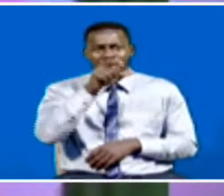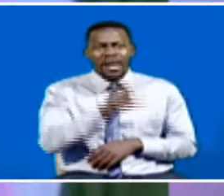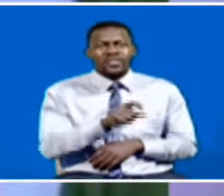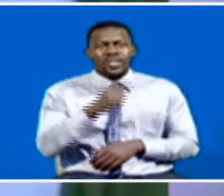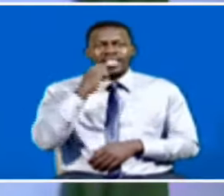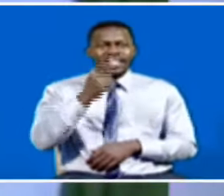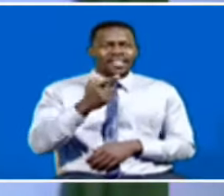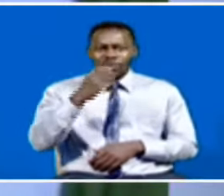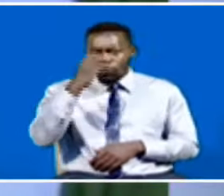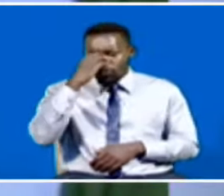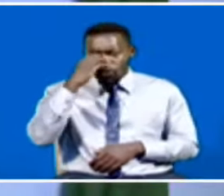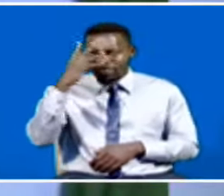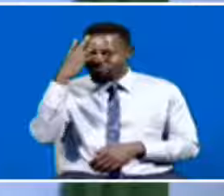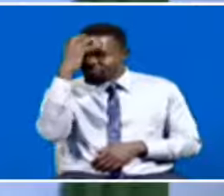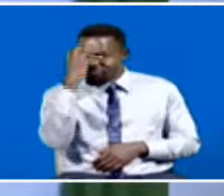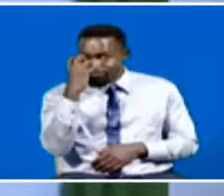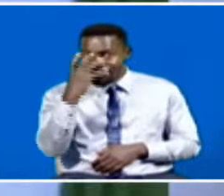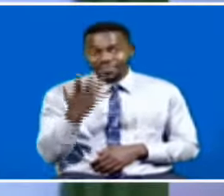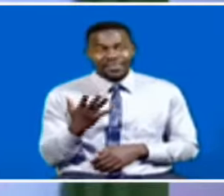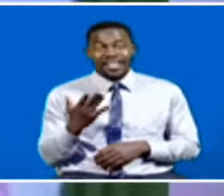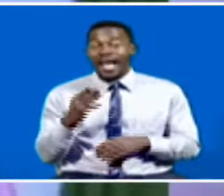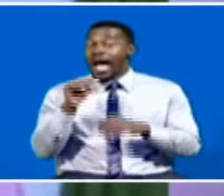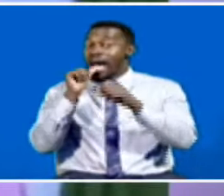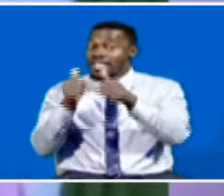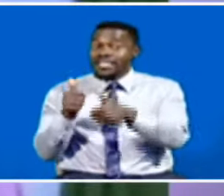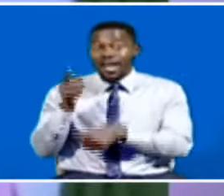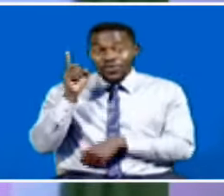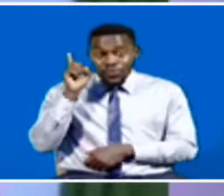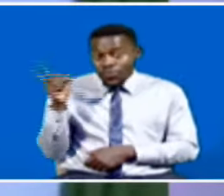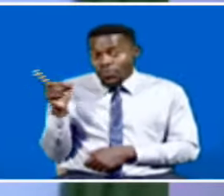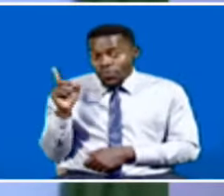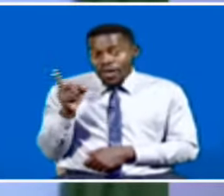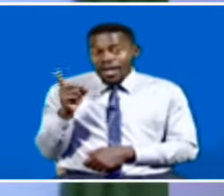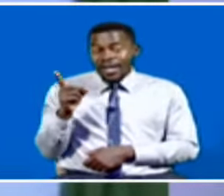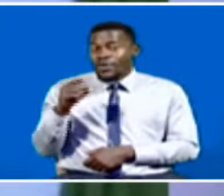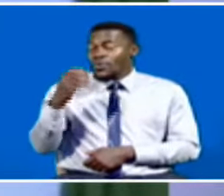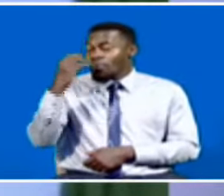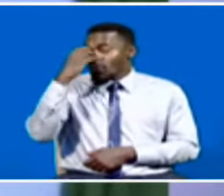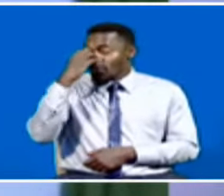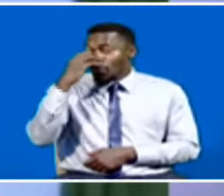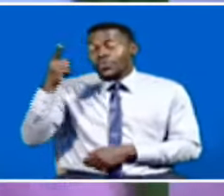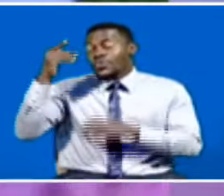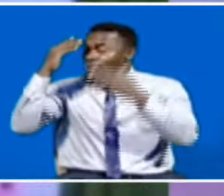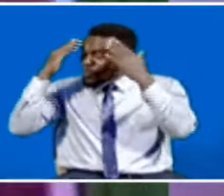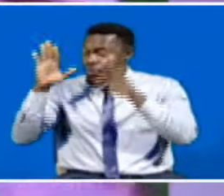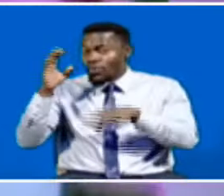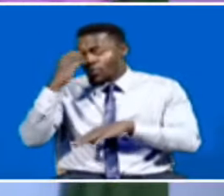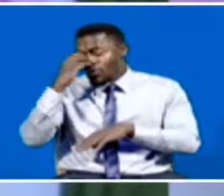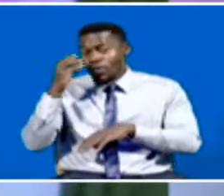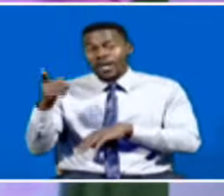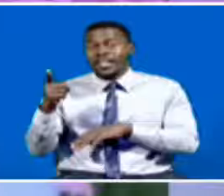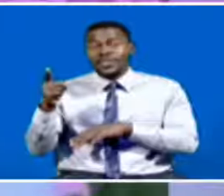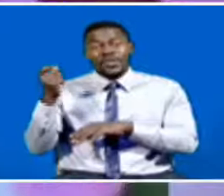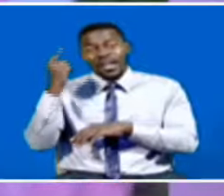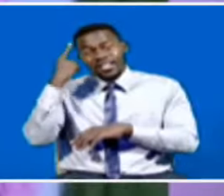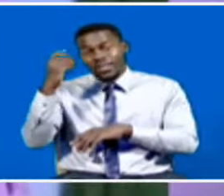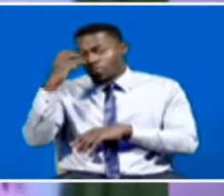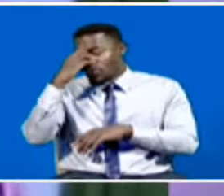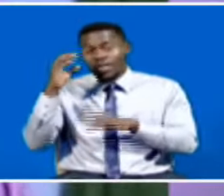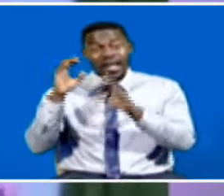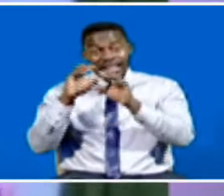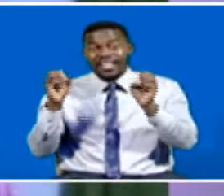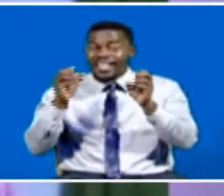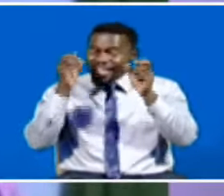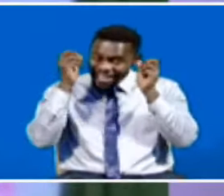Ruto ana hasira. Wacha ni mjibu, ni mwambie yeye hamjui Ruto na hamuelewi Ruto.